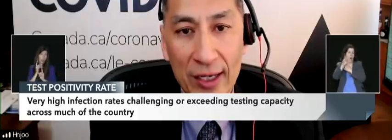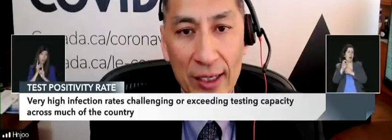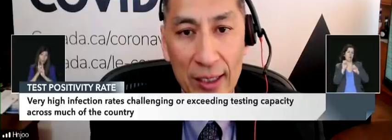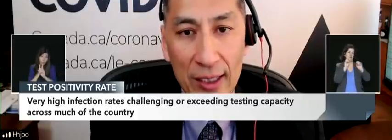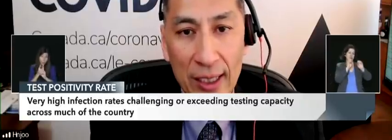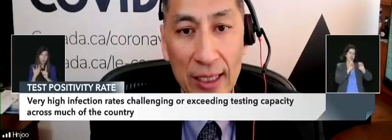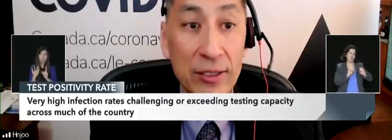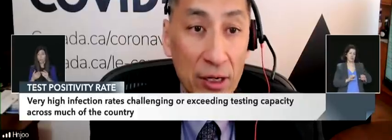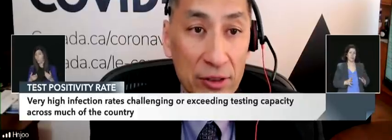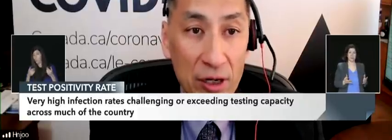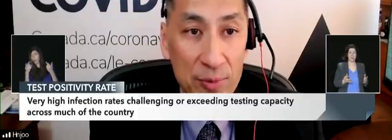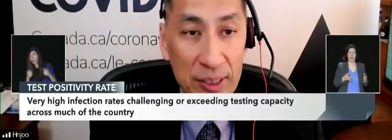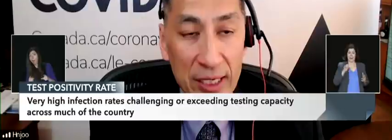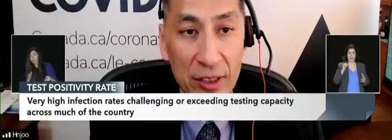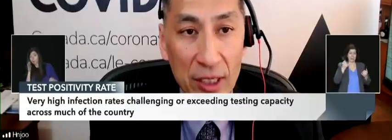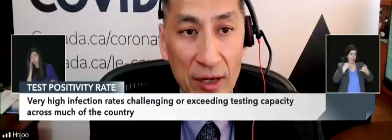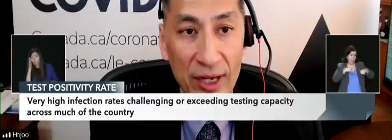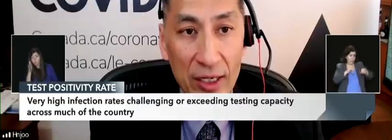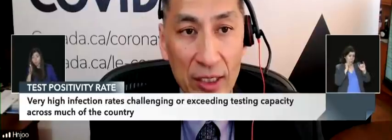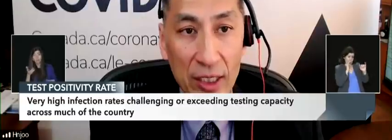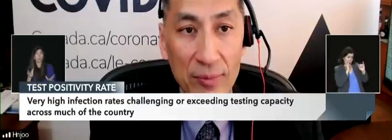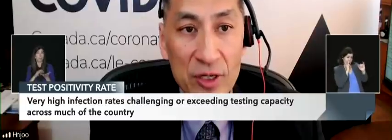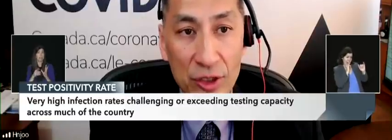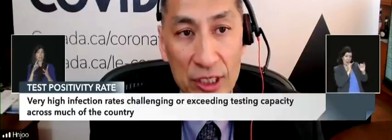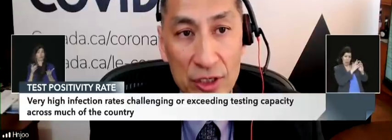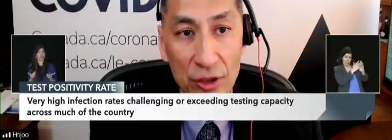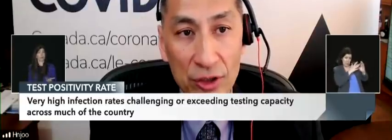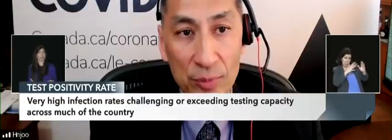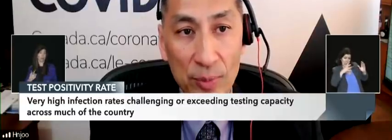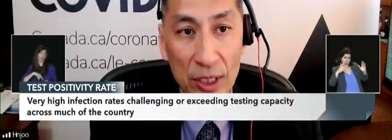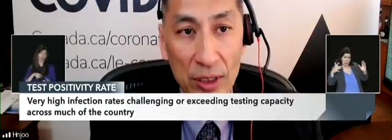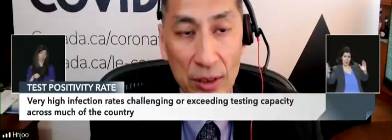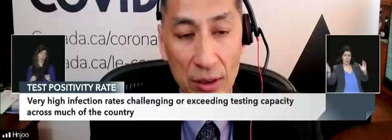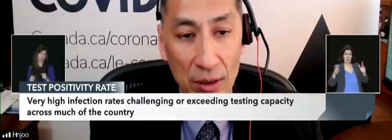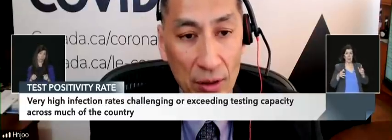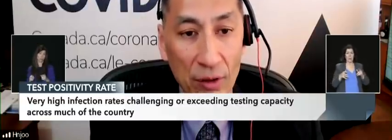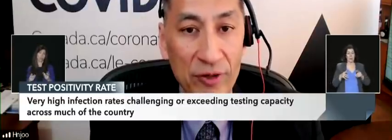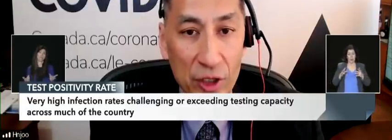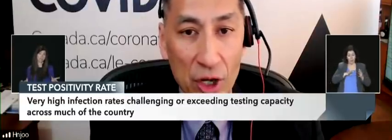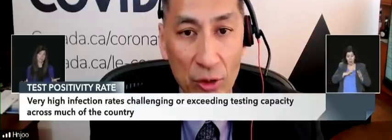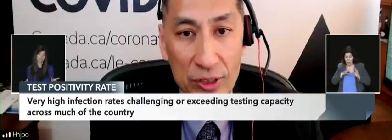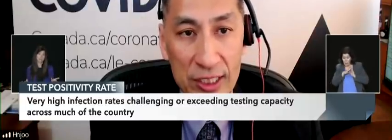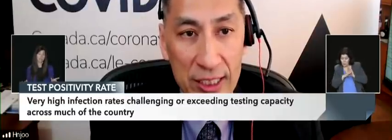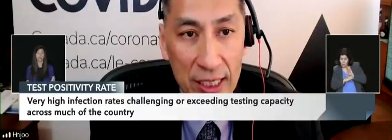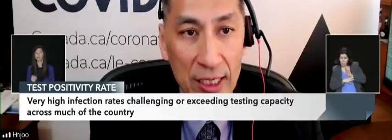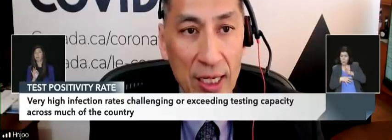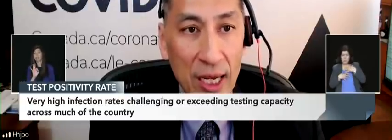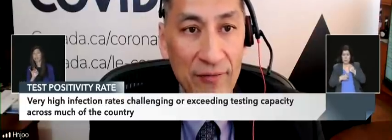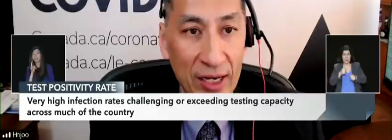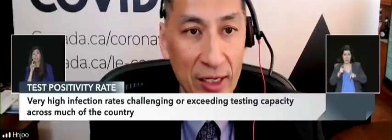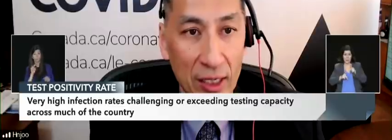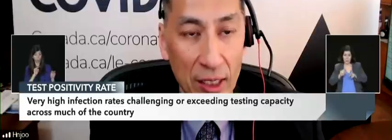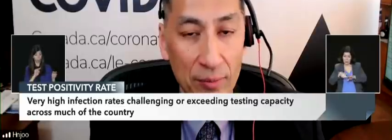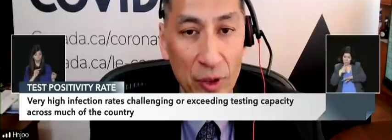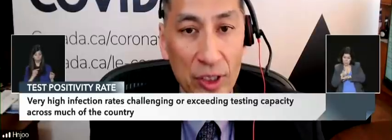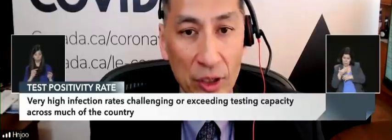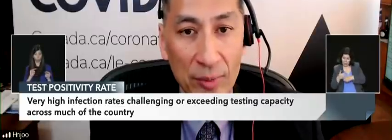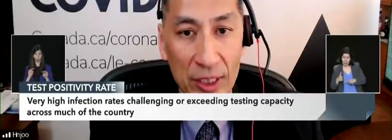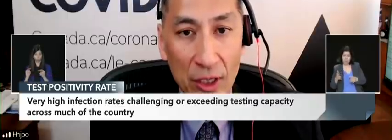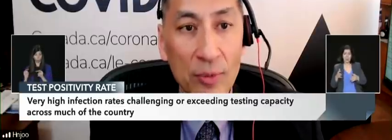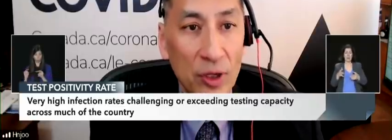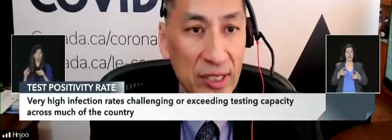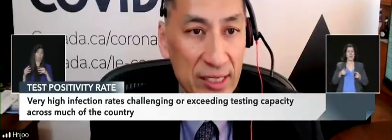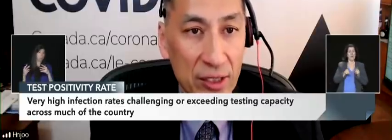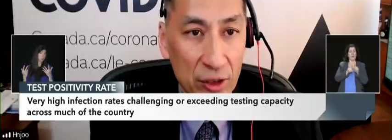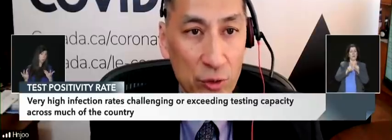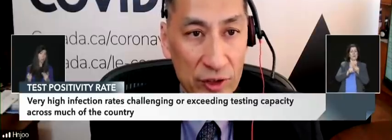continue avec la tendance peut-être avec les mesures de santé publique en vigueur aussi avec une